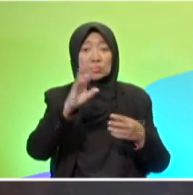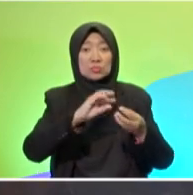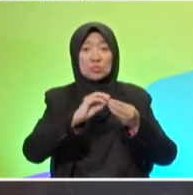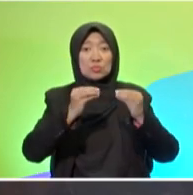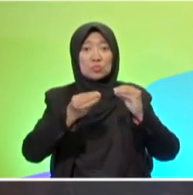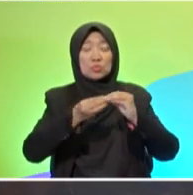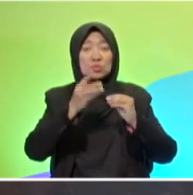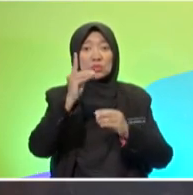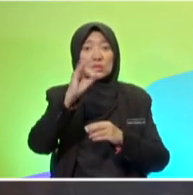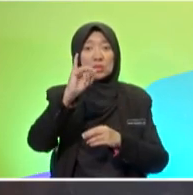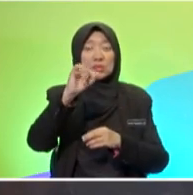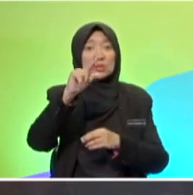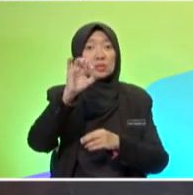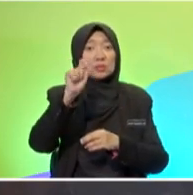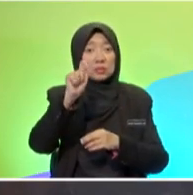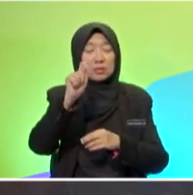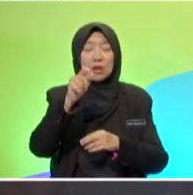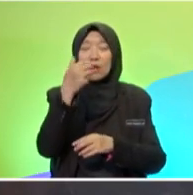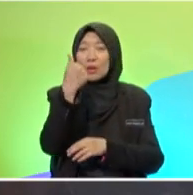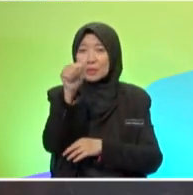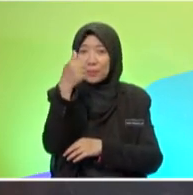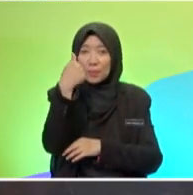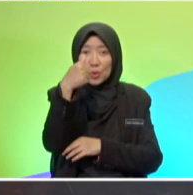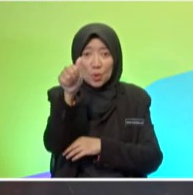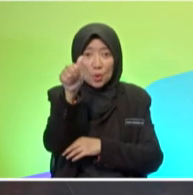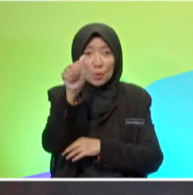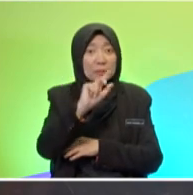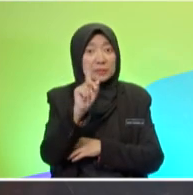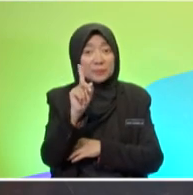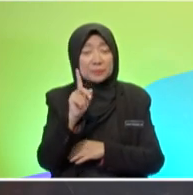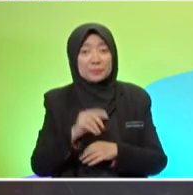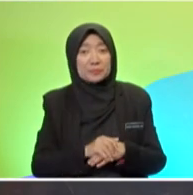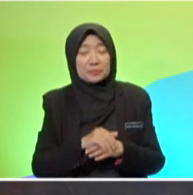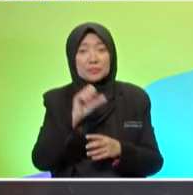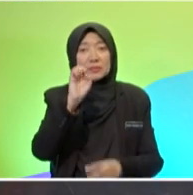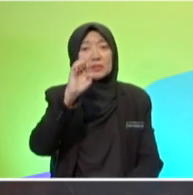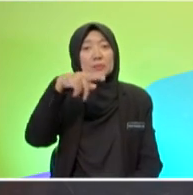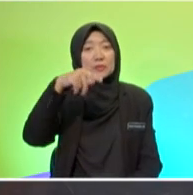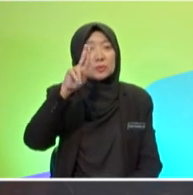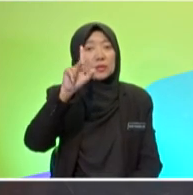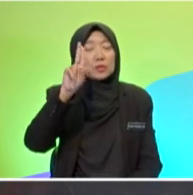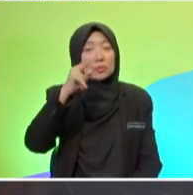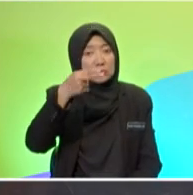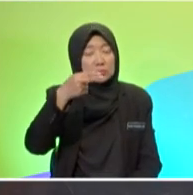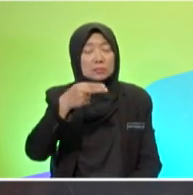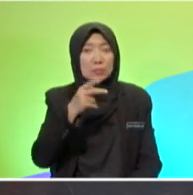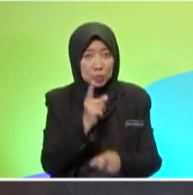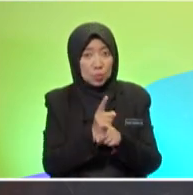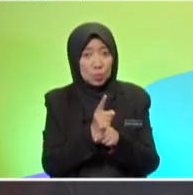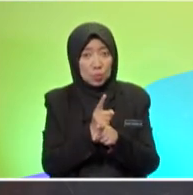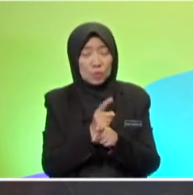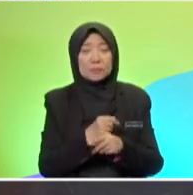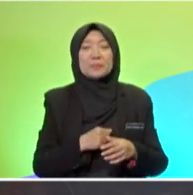senang ingat. Nombor sepuluh. Sepuluh di sini. Betul tak cikgu?